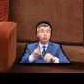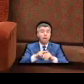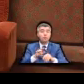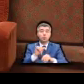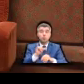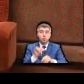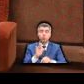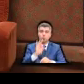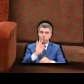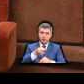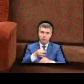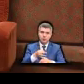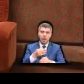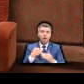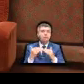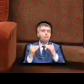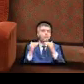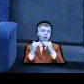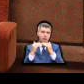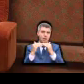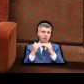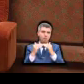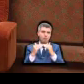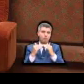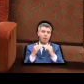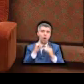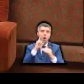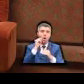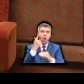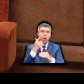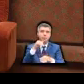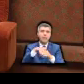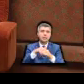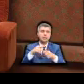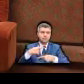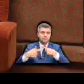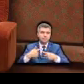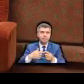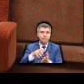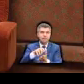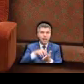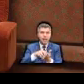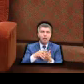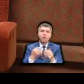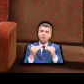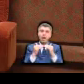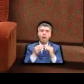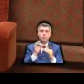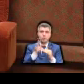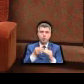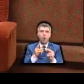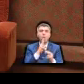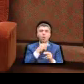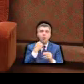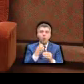العماري على انه يلزم نوع من التشارك في اعداد هذا الميثاق، وبالتالي فهاد الوزاره والحكومه رهنا اشارات لجنه